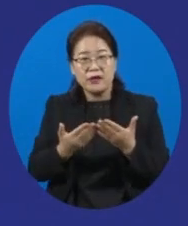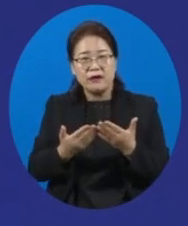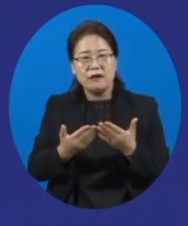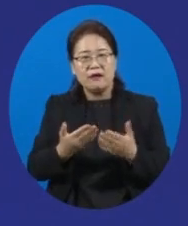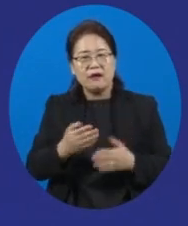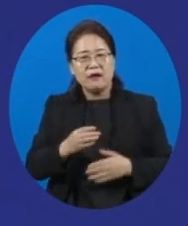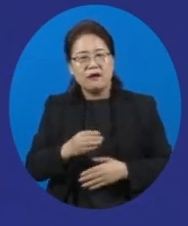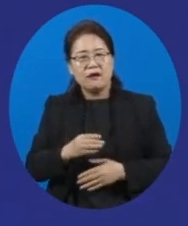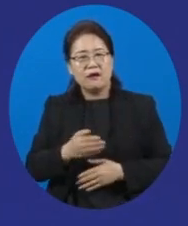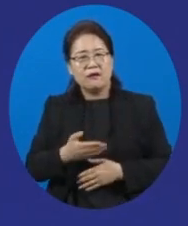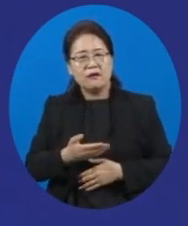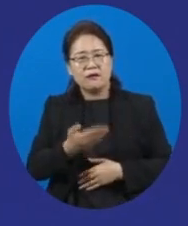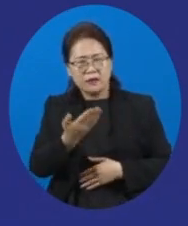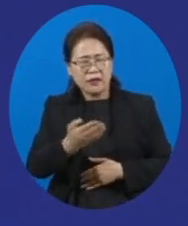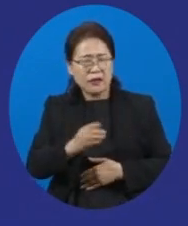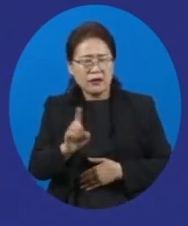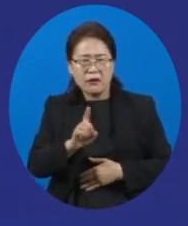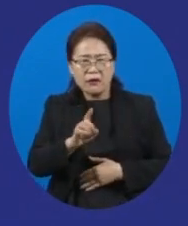내가 어디 있느냐?